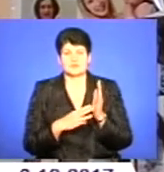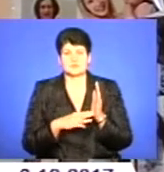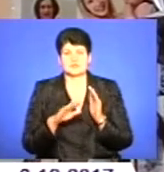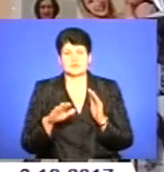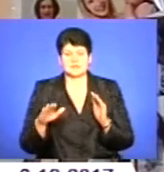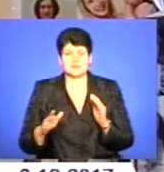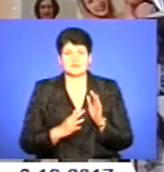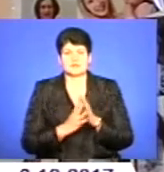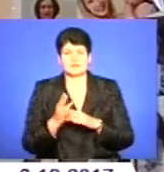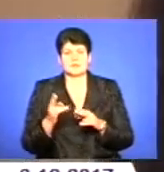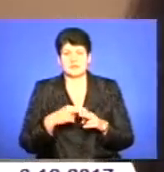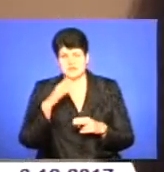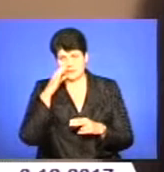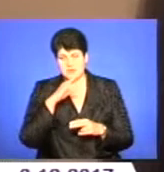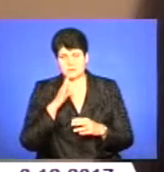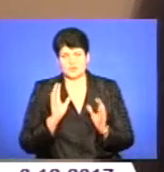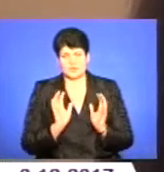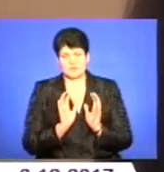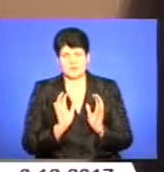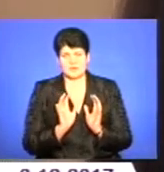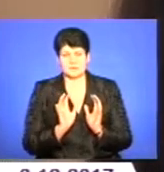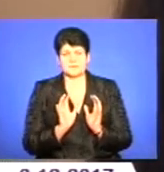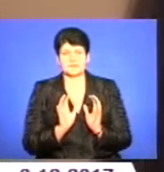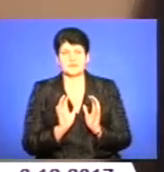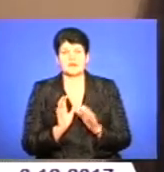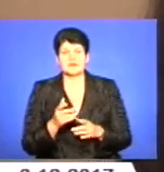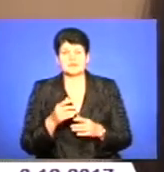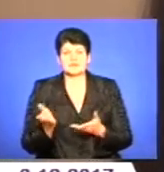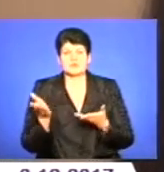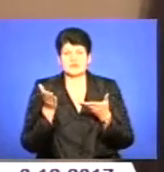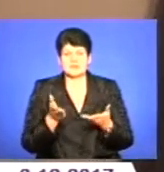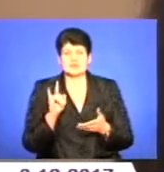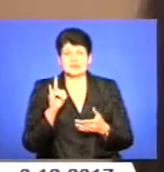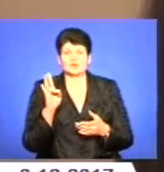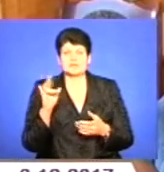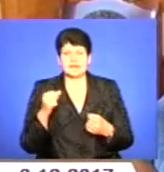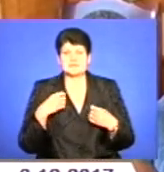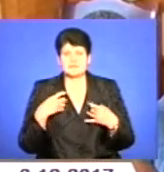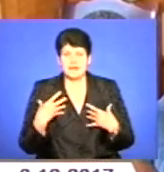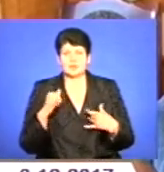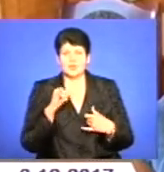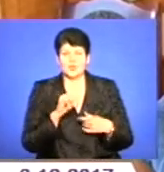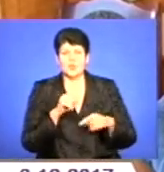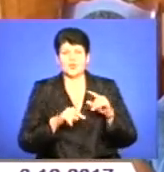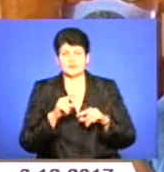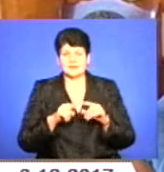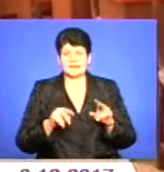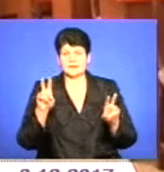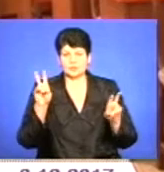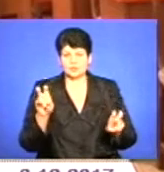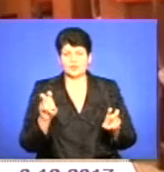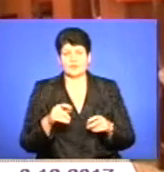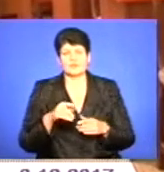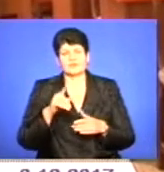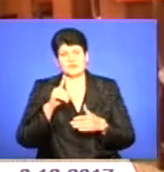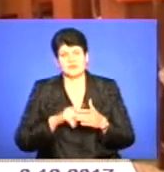які виростають без батьківської опіки. Організатори акції «Запроси дитину на свята у родину» сподіваються, що ці дітки проведуть